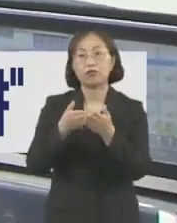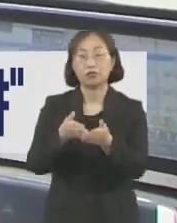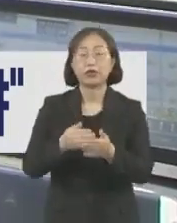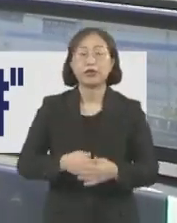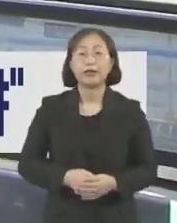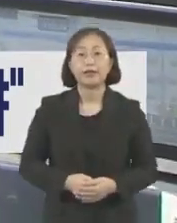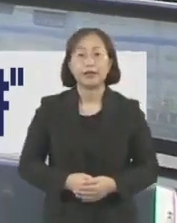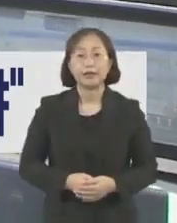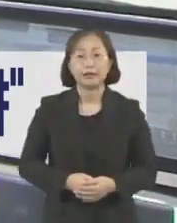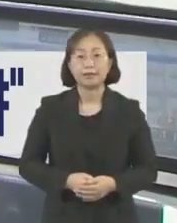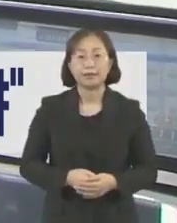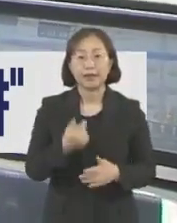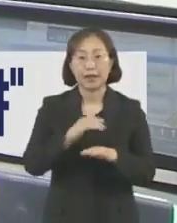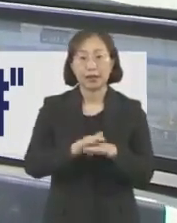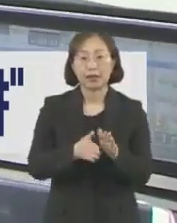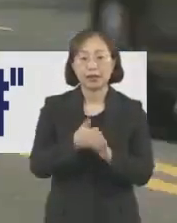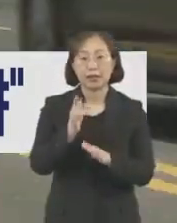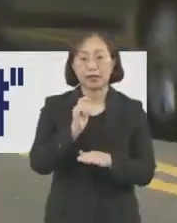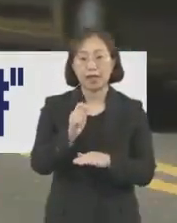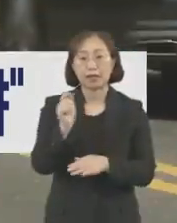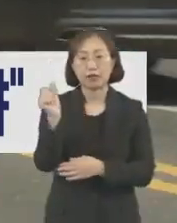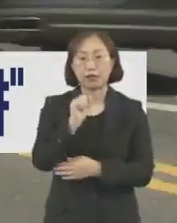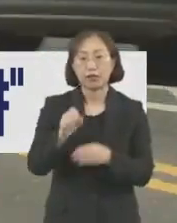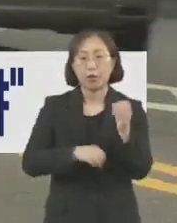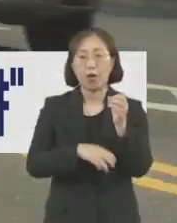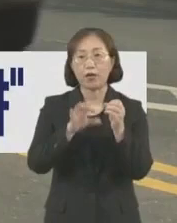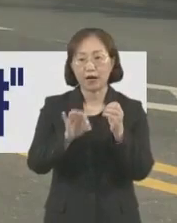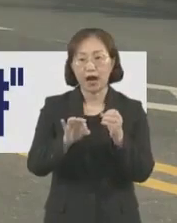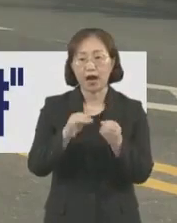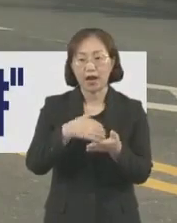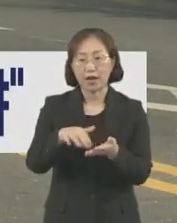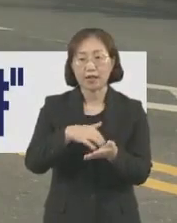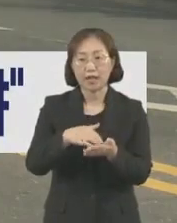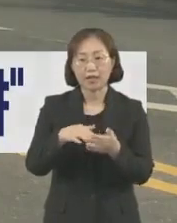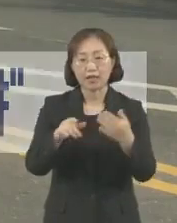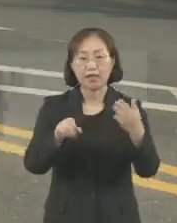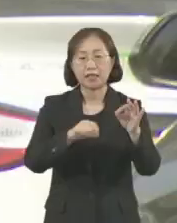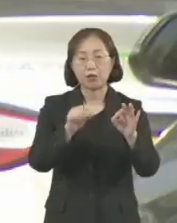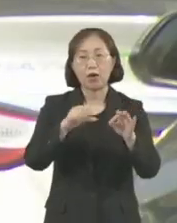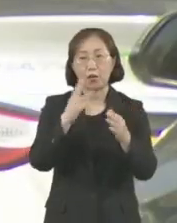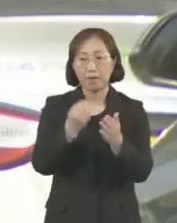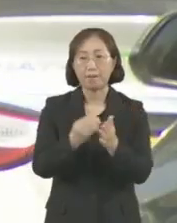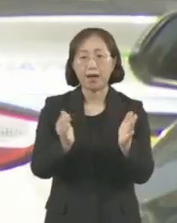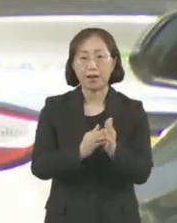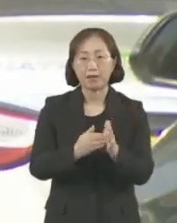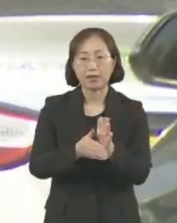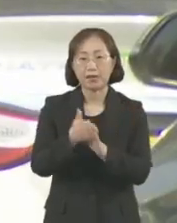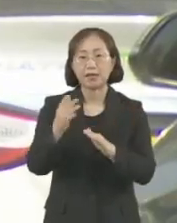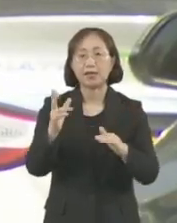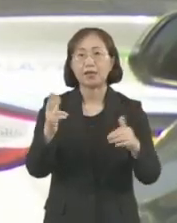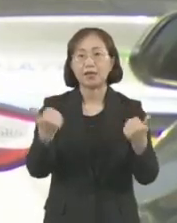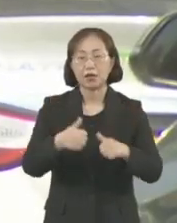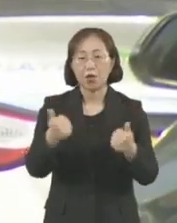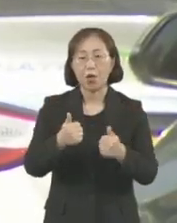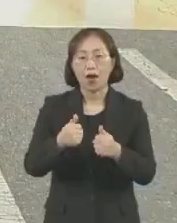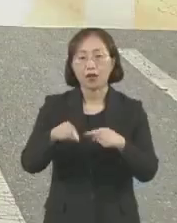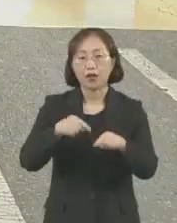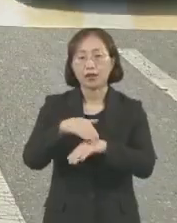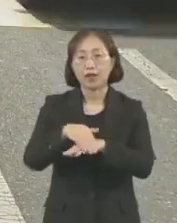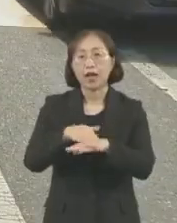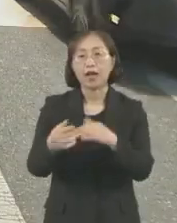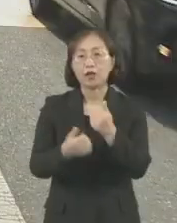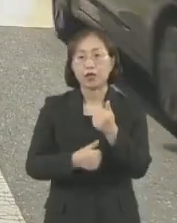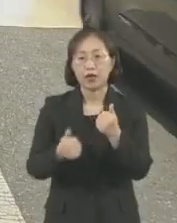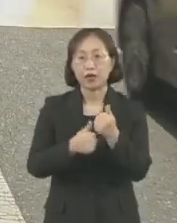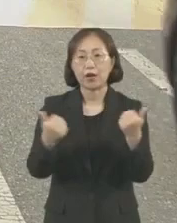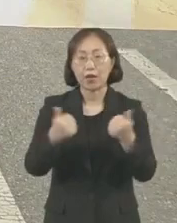있습니다 대전시는 택시운송 원가 산출 등이 다음 달에 마무리되면 시의회와 소비자정책 위원회를 거쳐